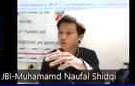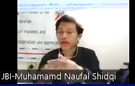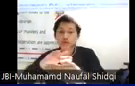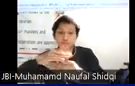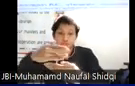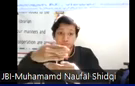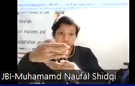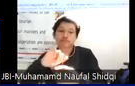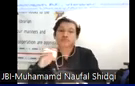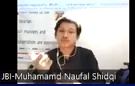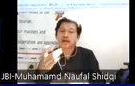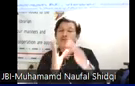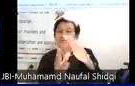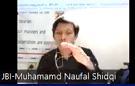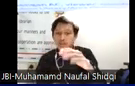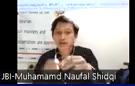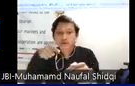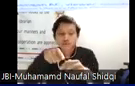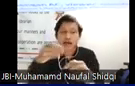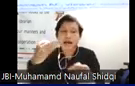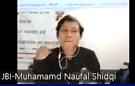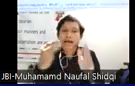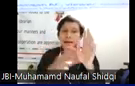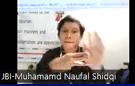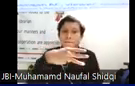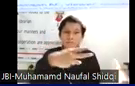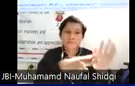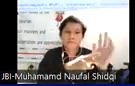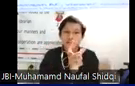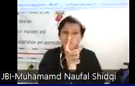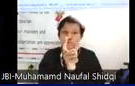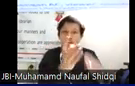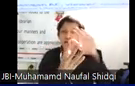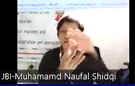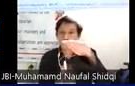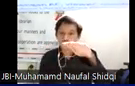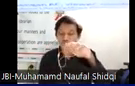seperti ini nanti pilih menu yang mendelik dan download yang mendelay